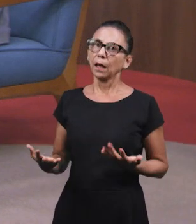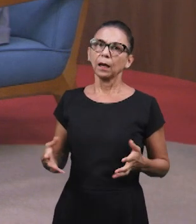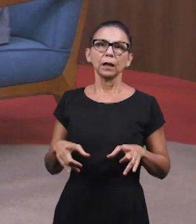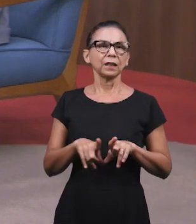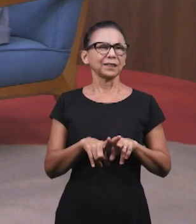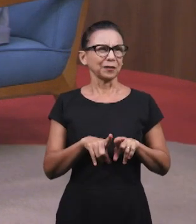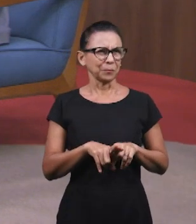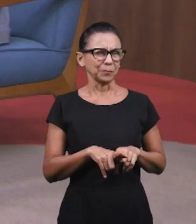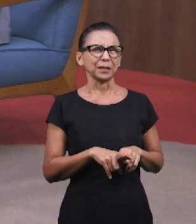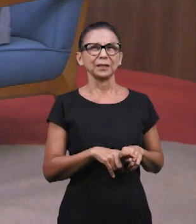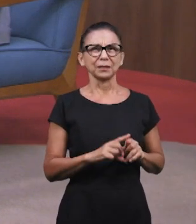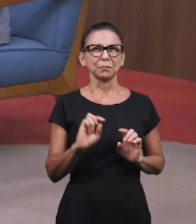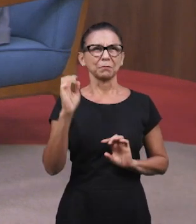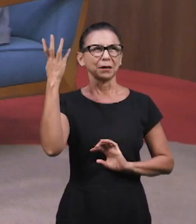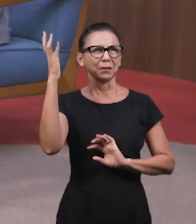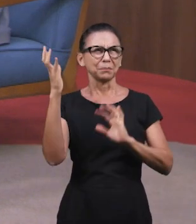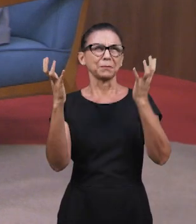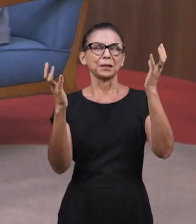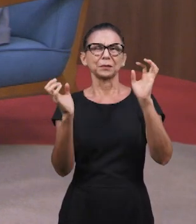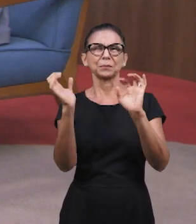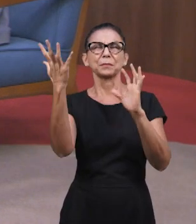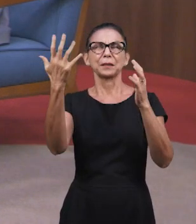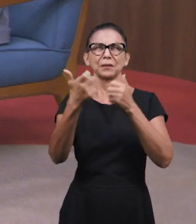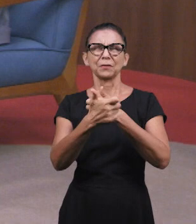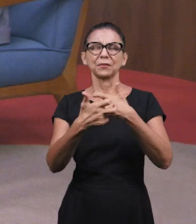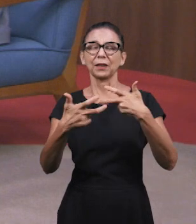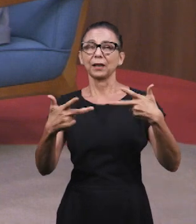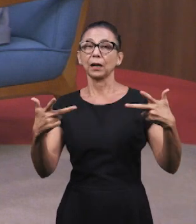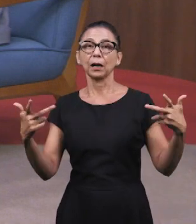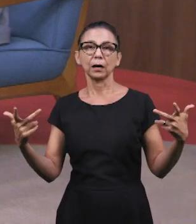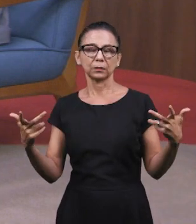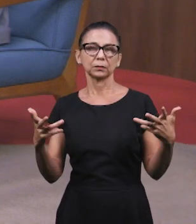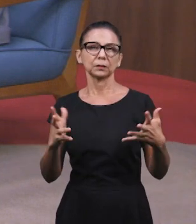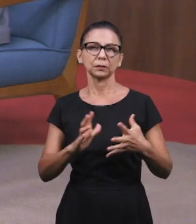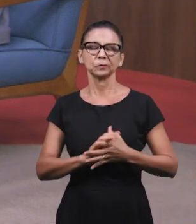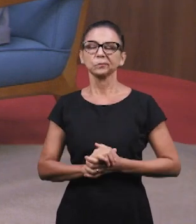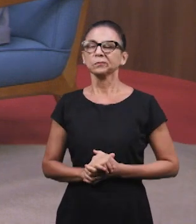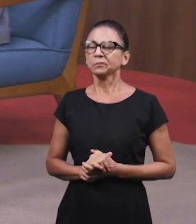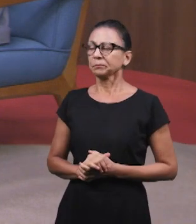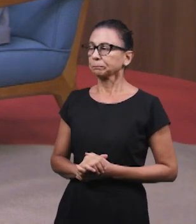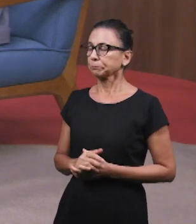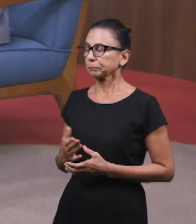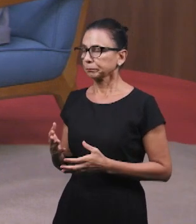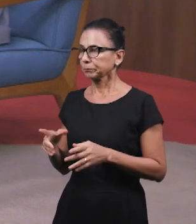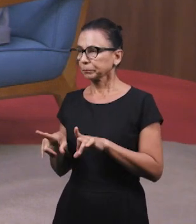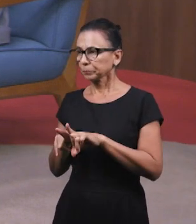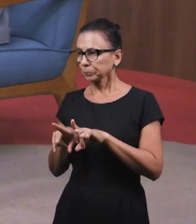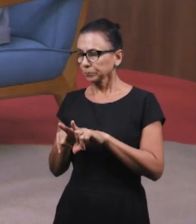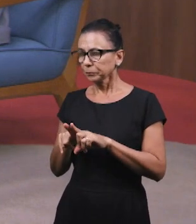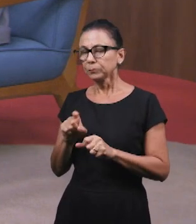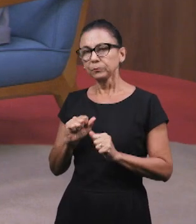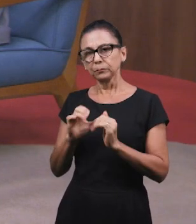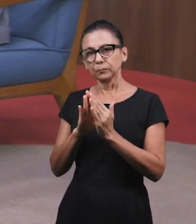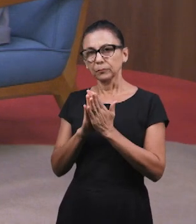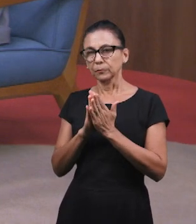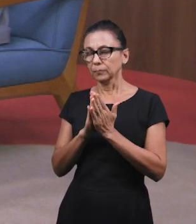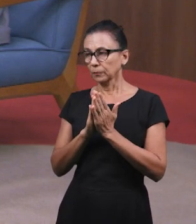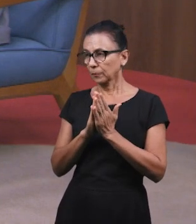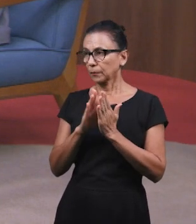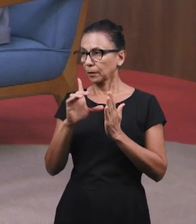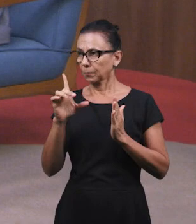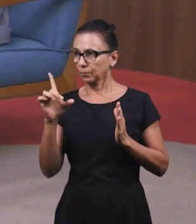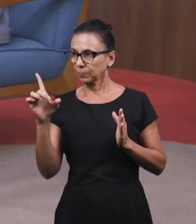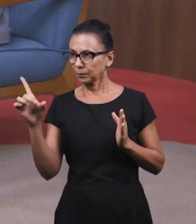la conquête a commencé à se configurer. Alors, même pourquoi la Bible, dans le contexte